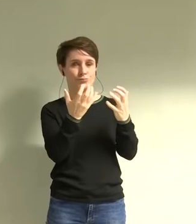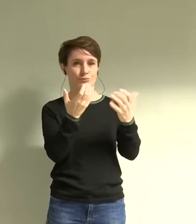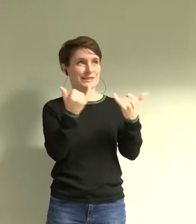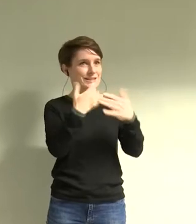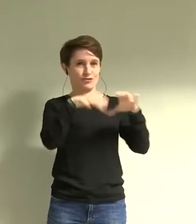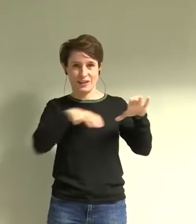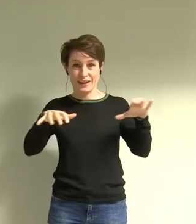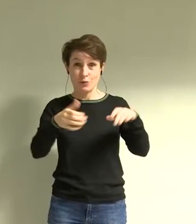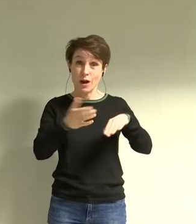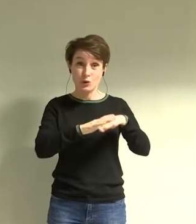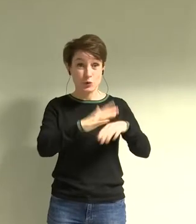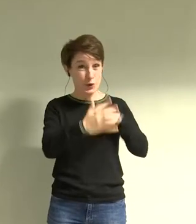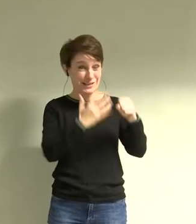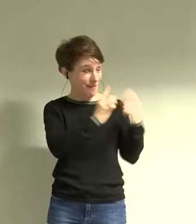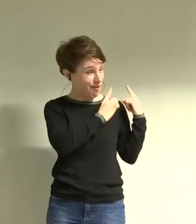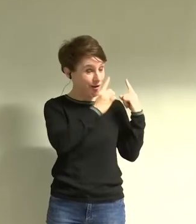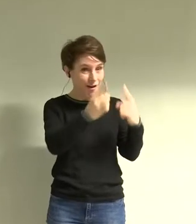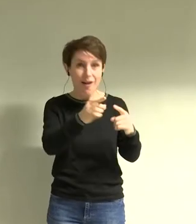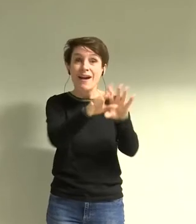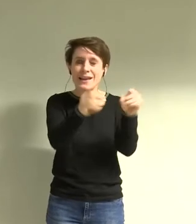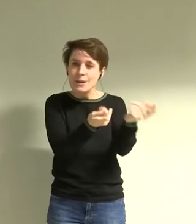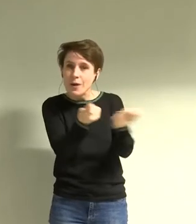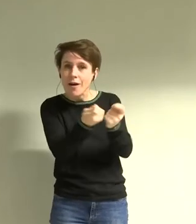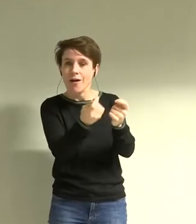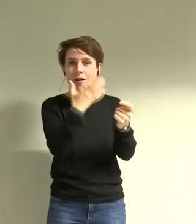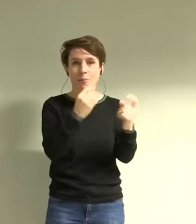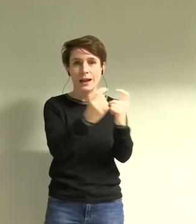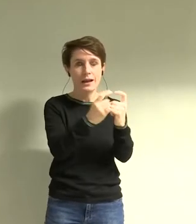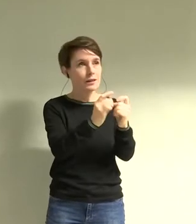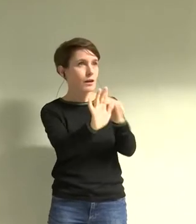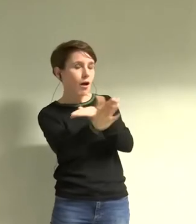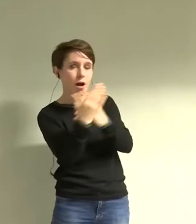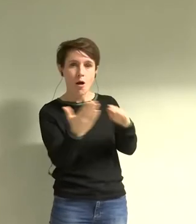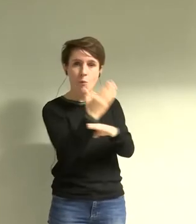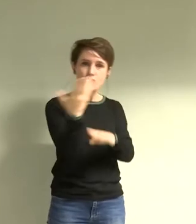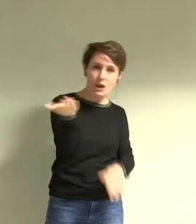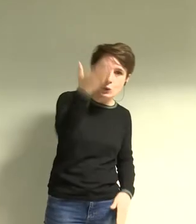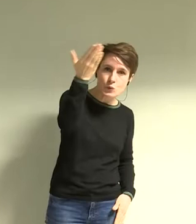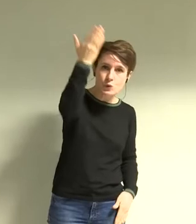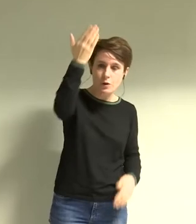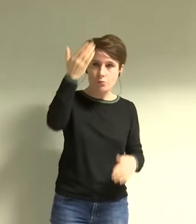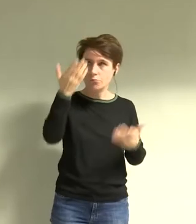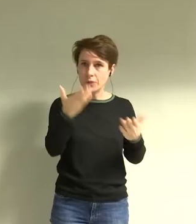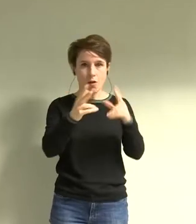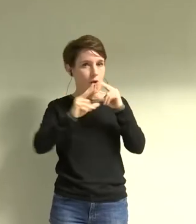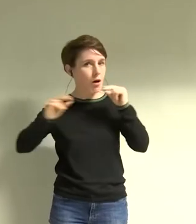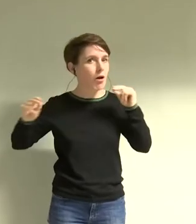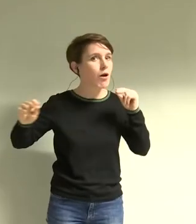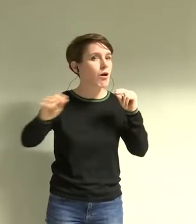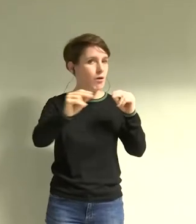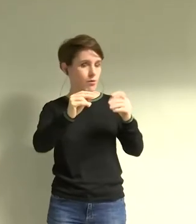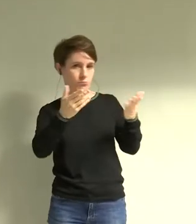dire l'équipe en charge du lieu a su développer un projet remarqué la notoriété de la belle électriques à l'échelle nationale